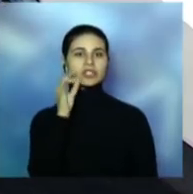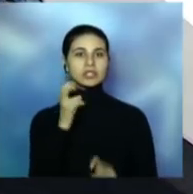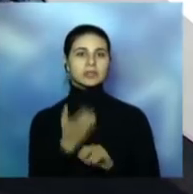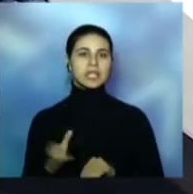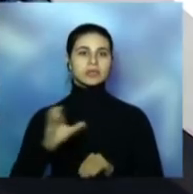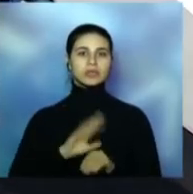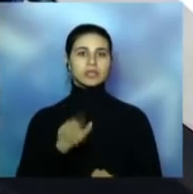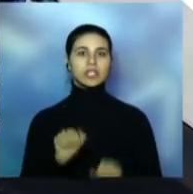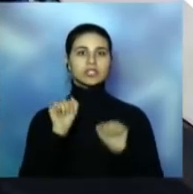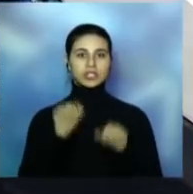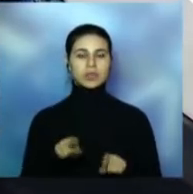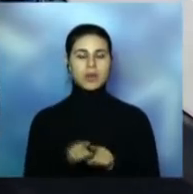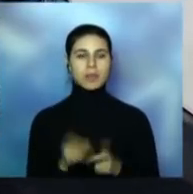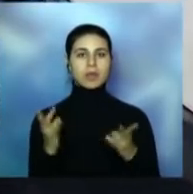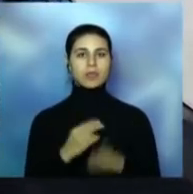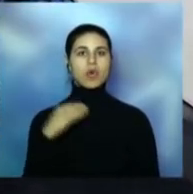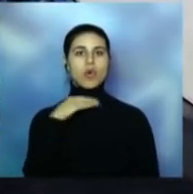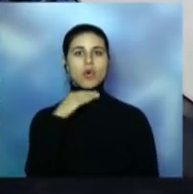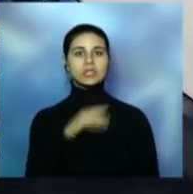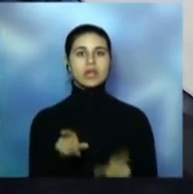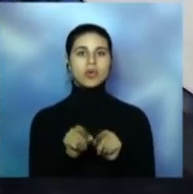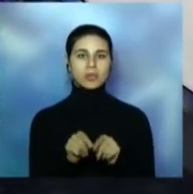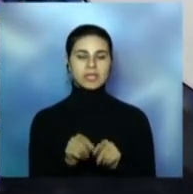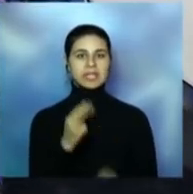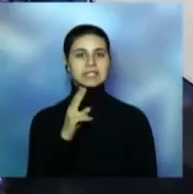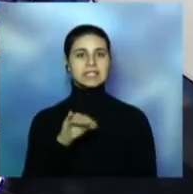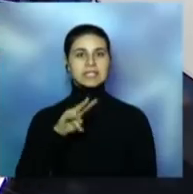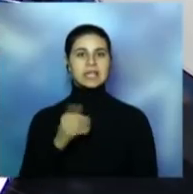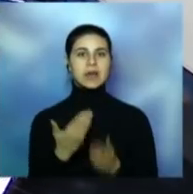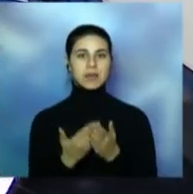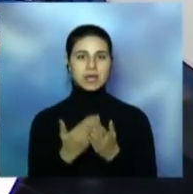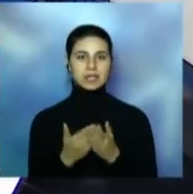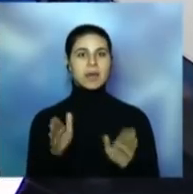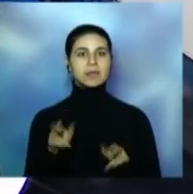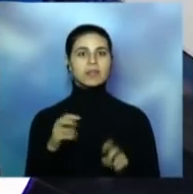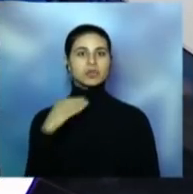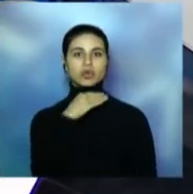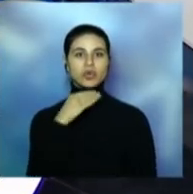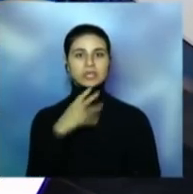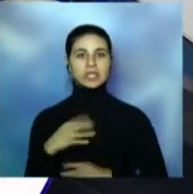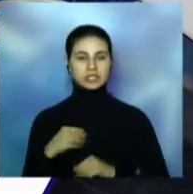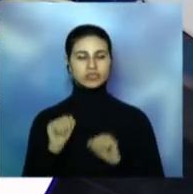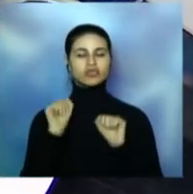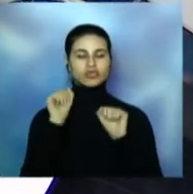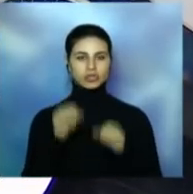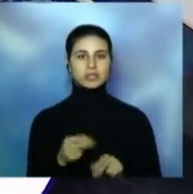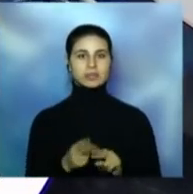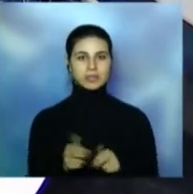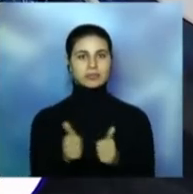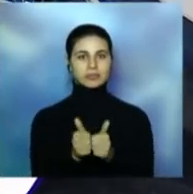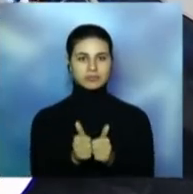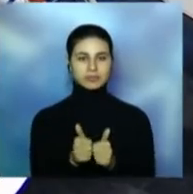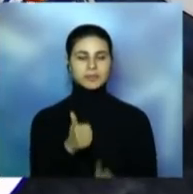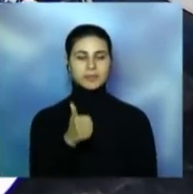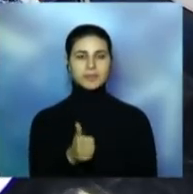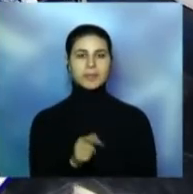ამიტომ შეიძლება გამოიყენოთ ხორცთან კომბინაციაში. ცილოვან კომპონენტში მაგალითად ფრინველის ხორცთან ერთად შეგიძლიათ ეს თამამად გამოიყენოთ. რაც